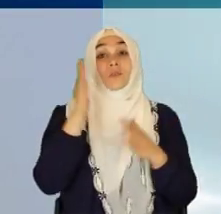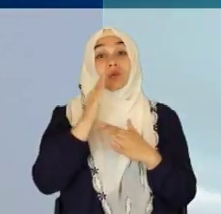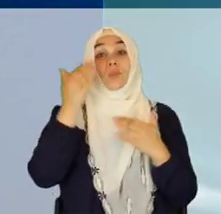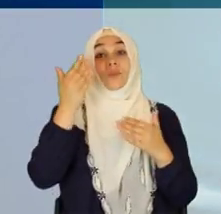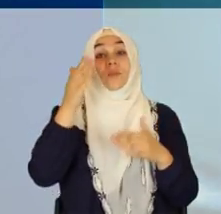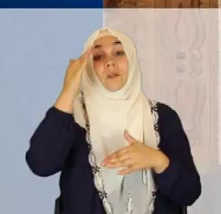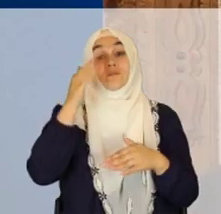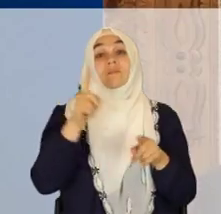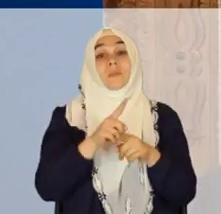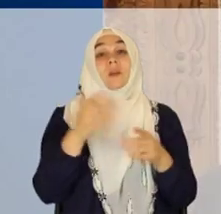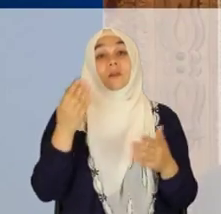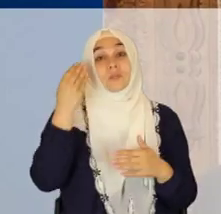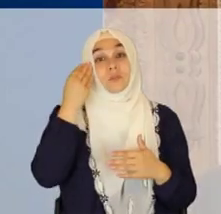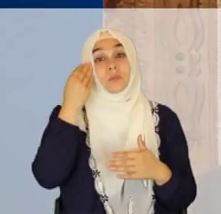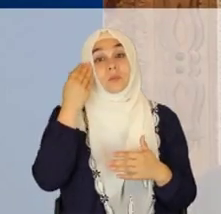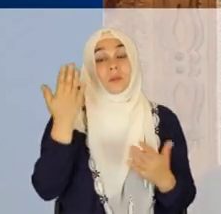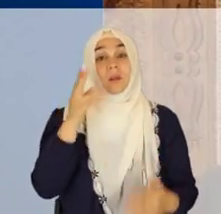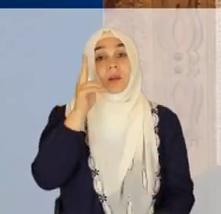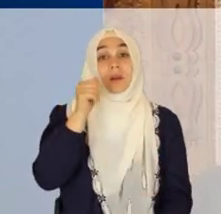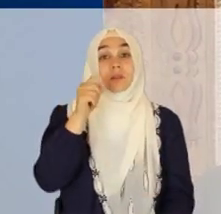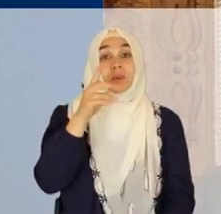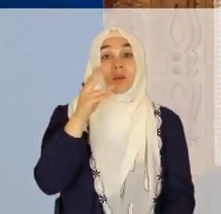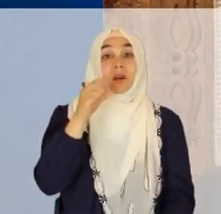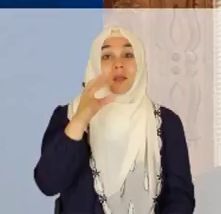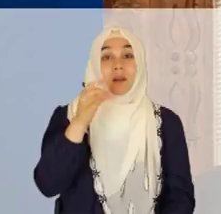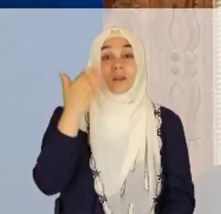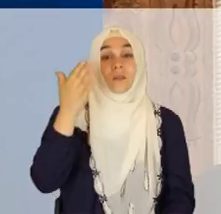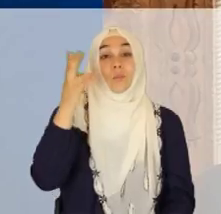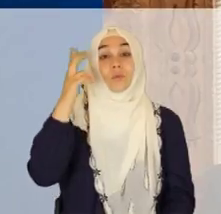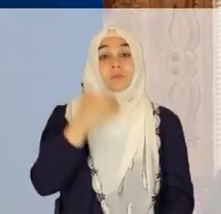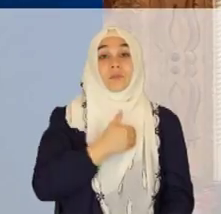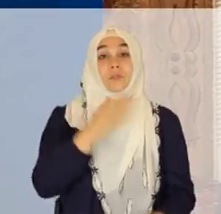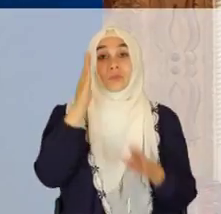tushuntirib bersangiz. Xo'p, qazoi qadar masalasi